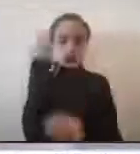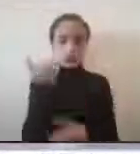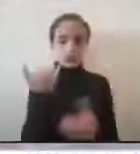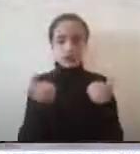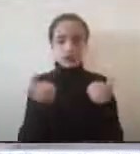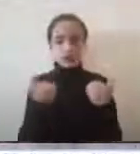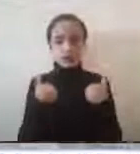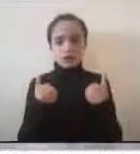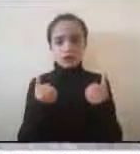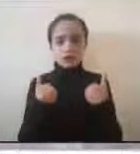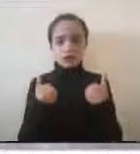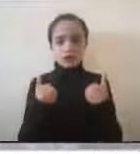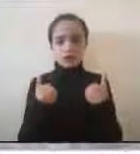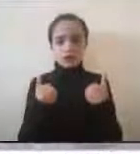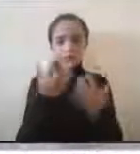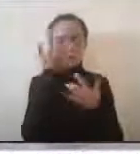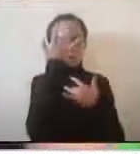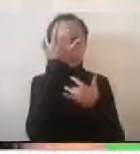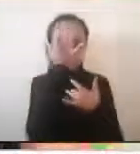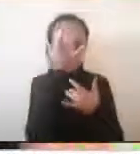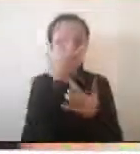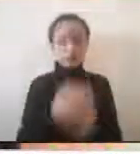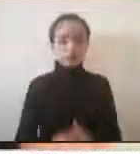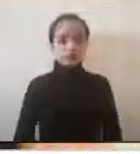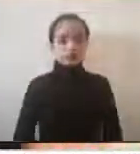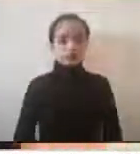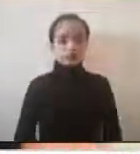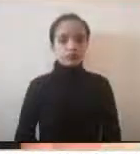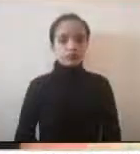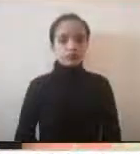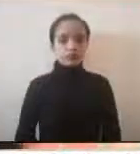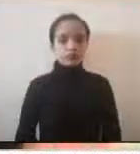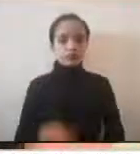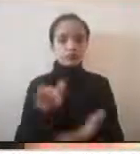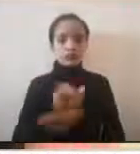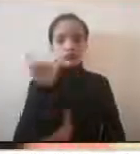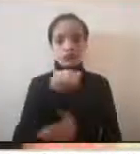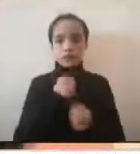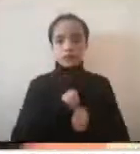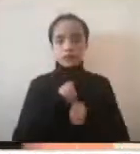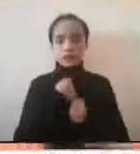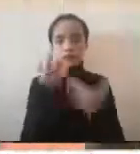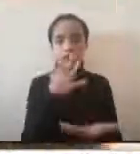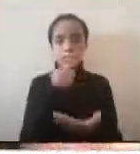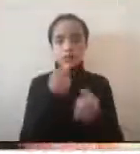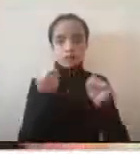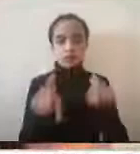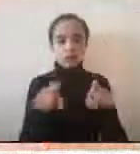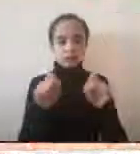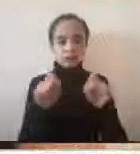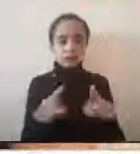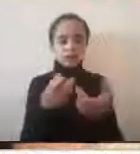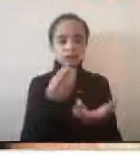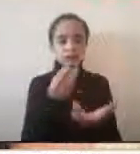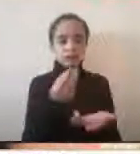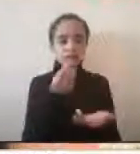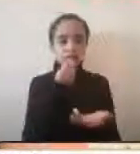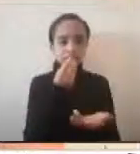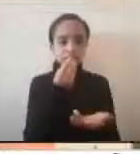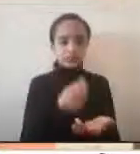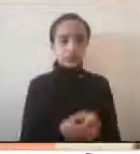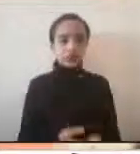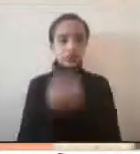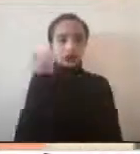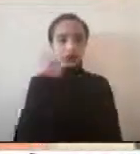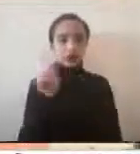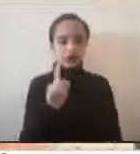anong sakit. Ito rin ang sentimento ni Bienvenido na nagtitinda ng mga kakanin ang hindi maapektuhan ang kanilang hanap